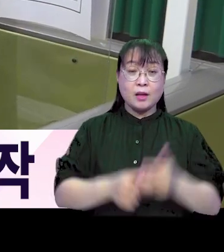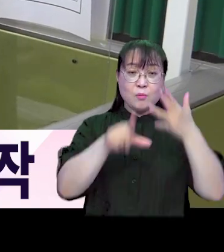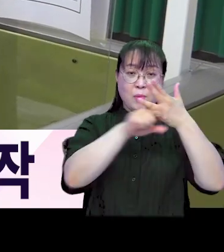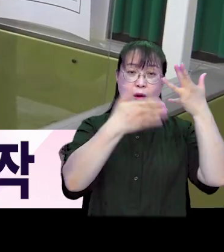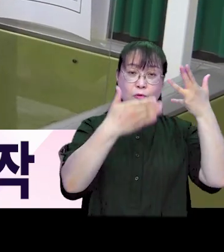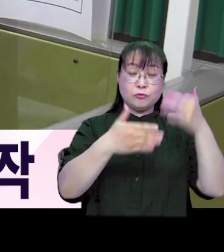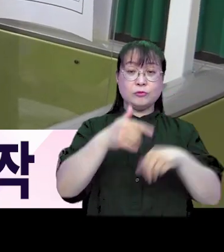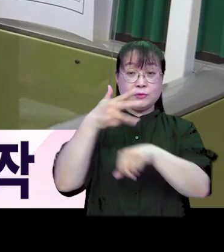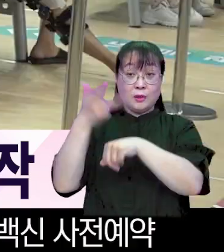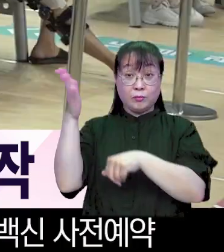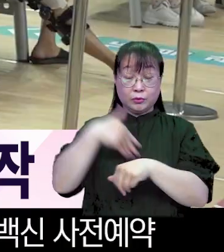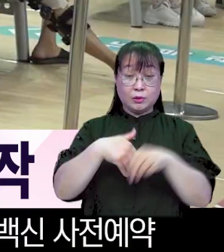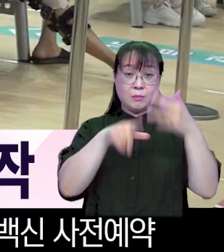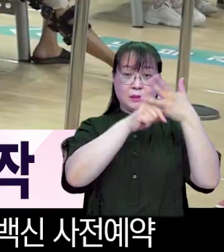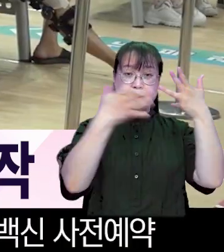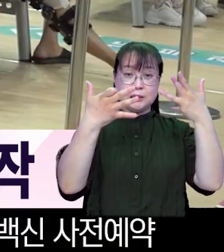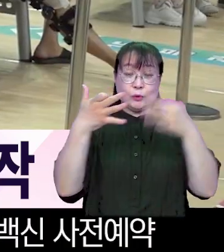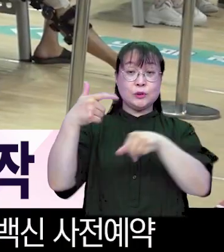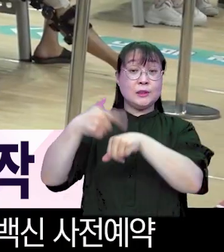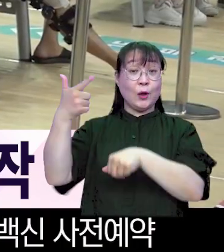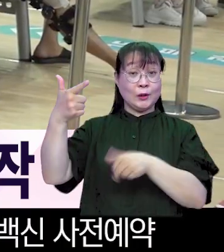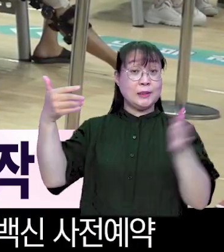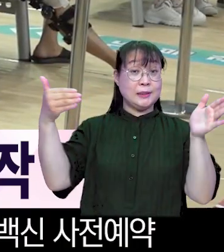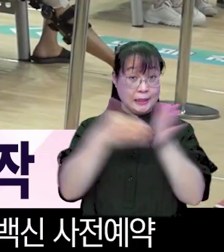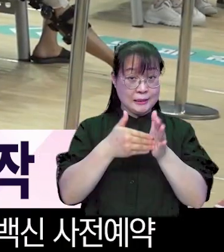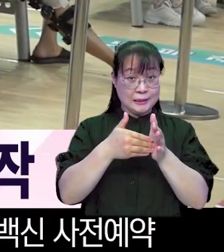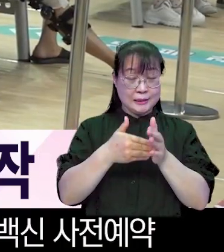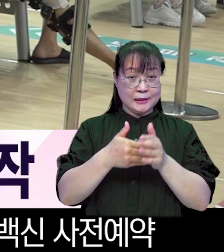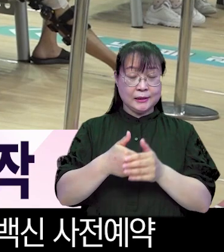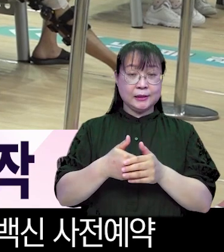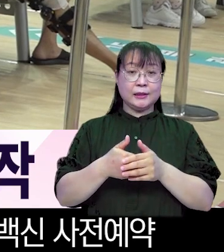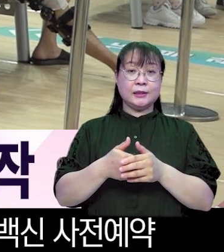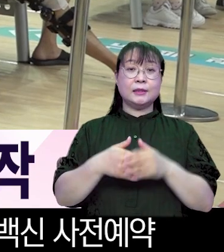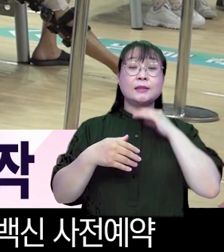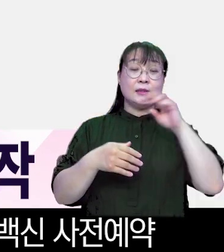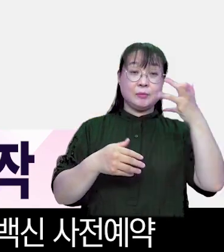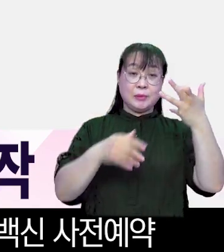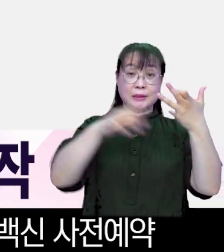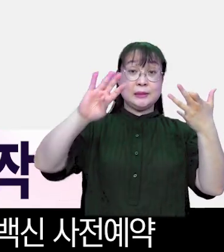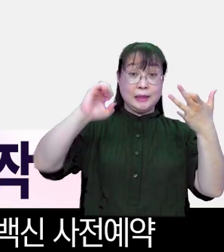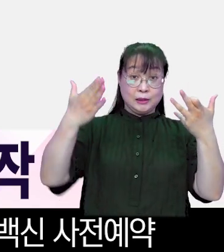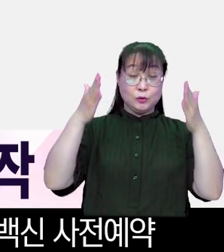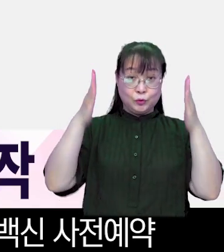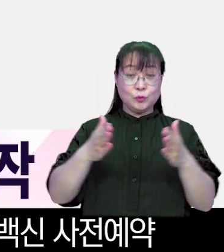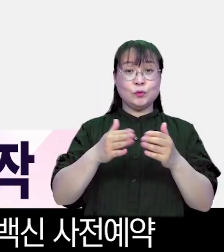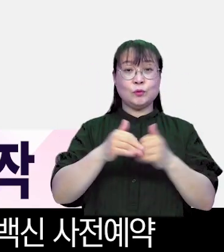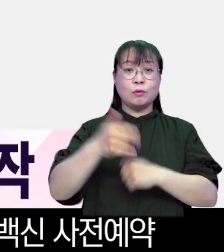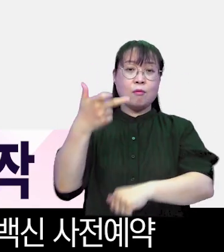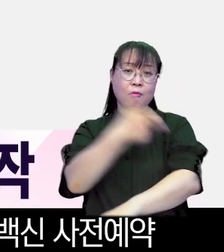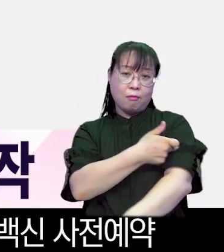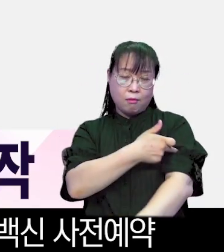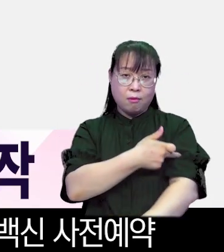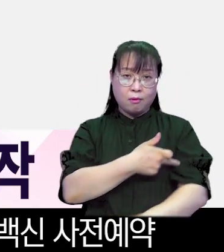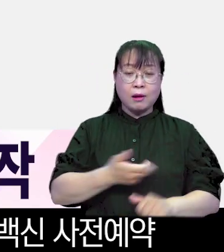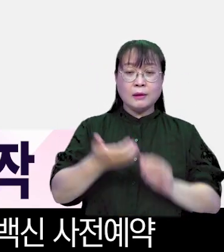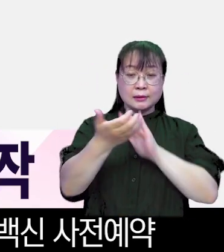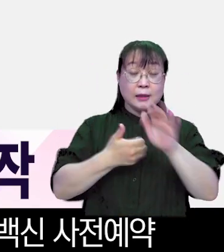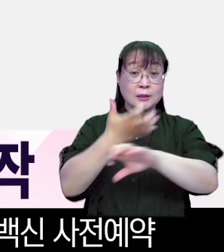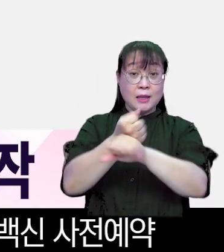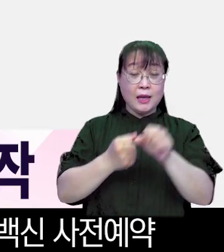계획을 발표했는데요. 8월 9일 20시부터 8월 19일 18시까지 18세에서 49세